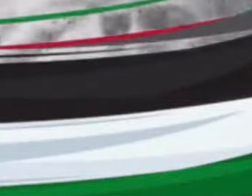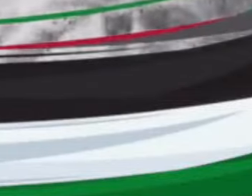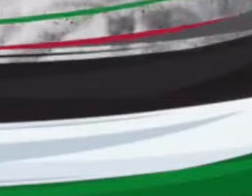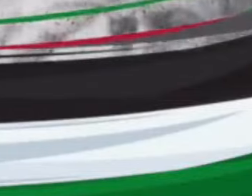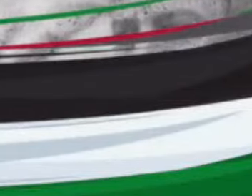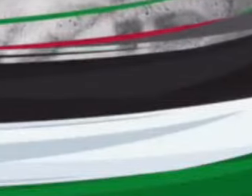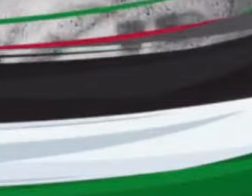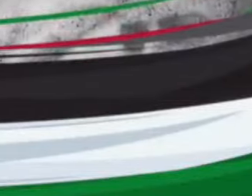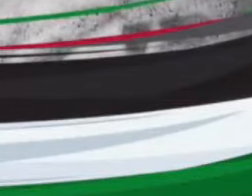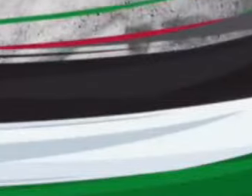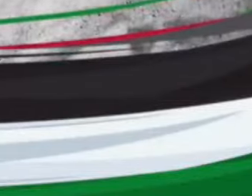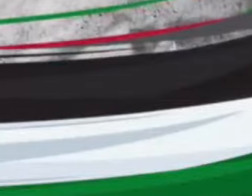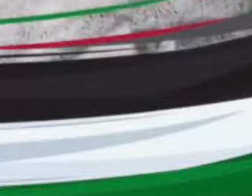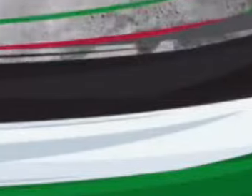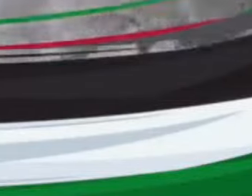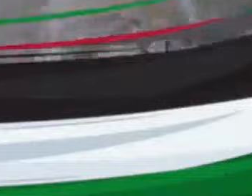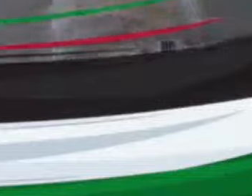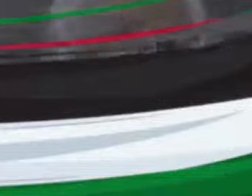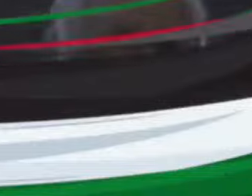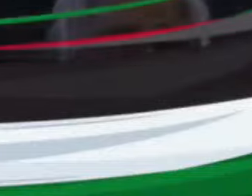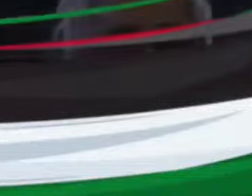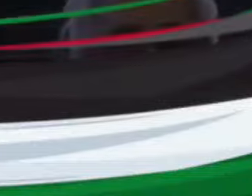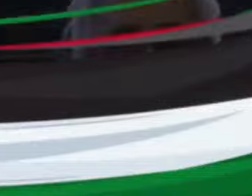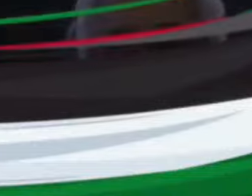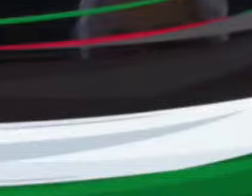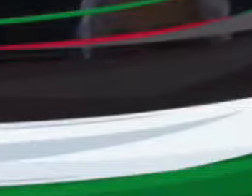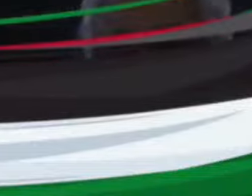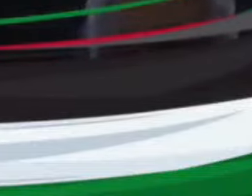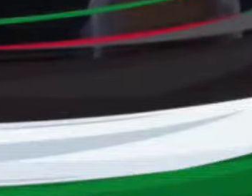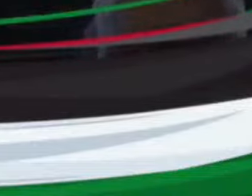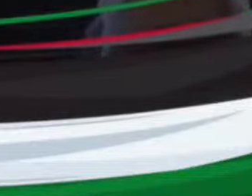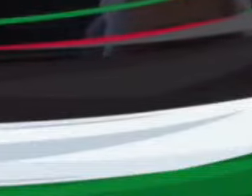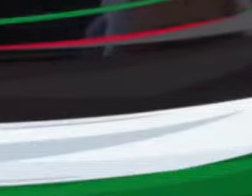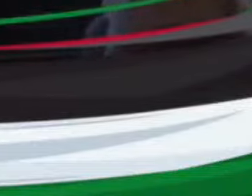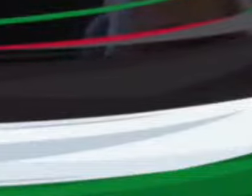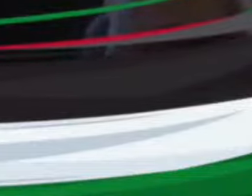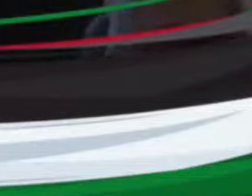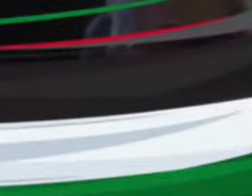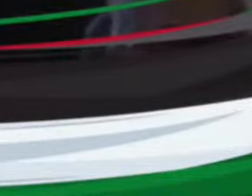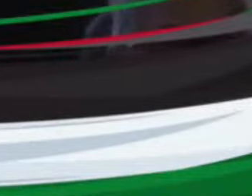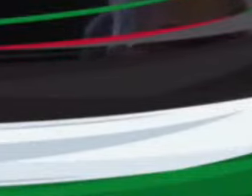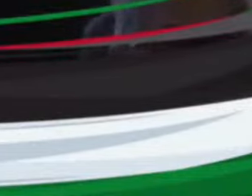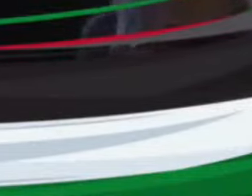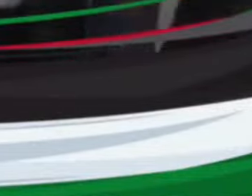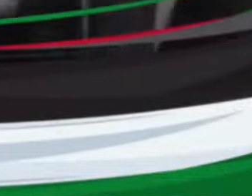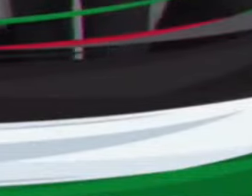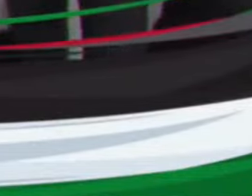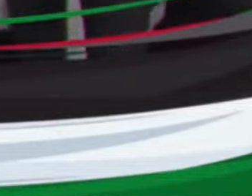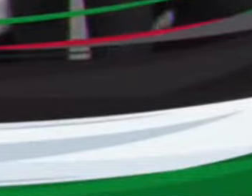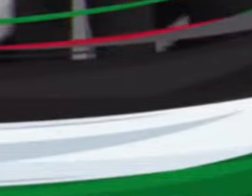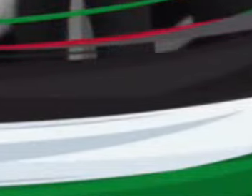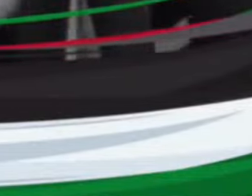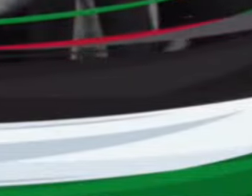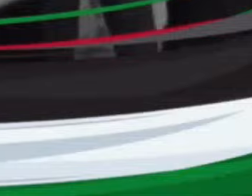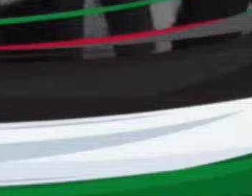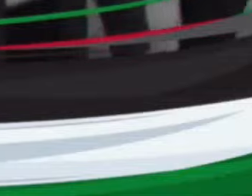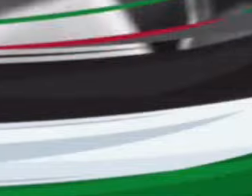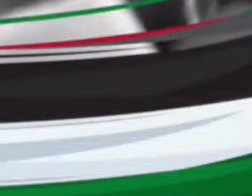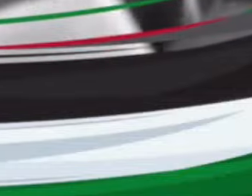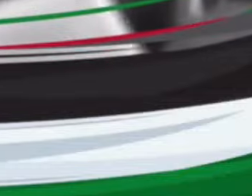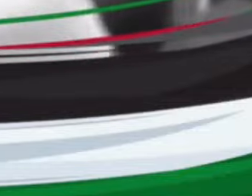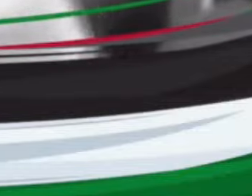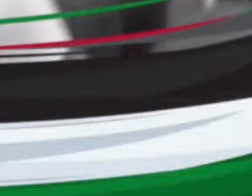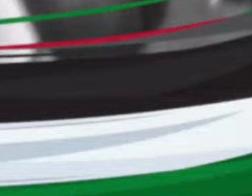lagi yang mampu aku lakukan. Orang itu dibunuh saban hari dan sahabat